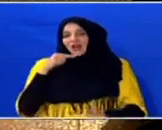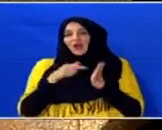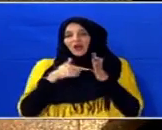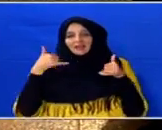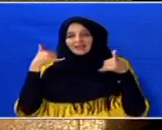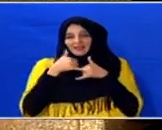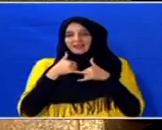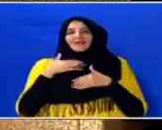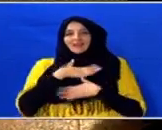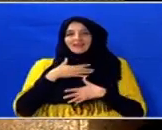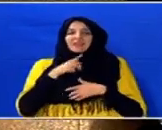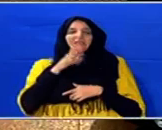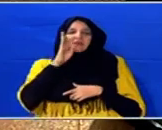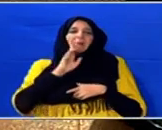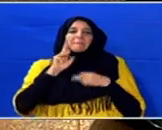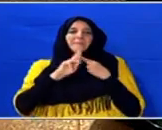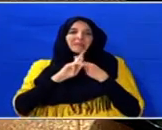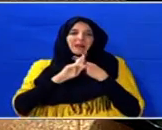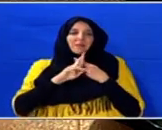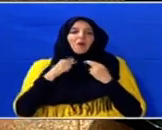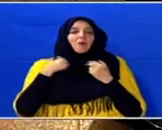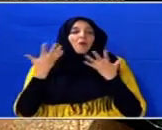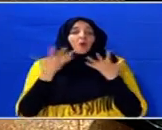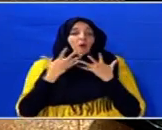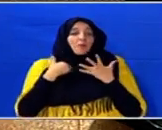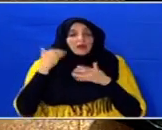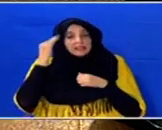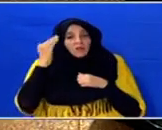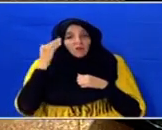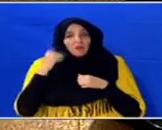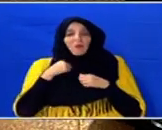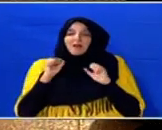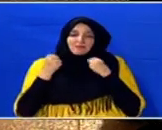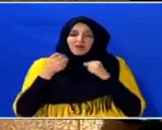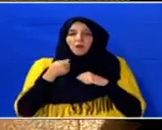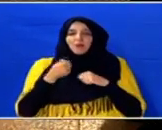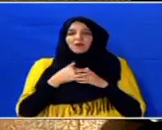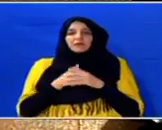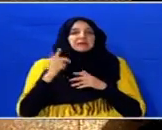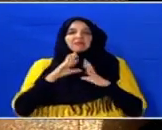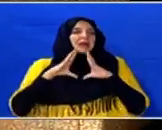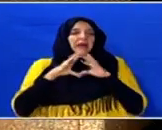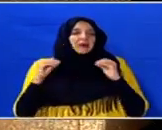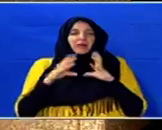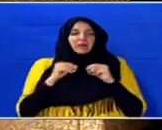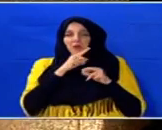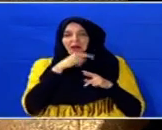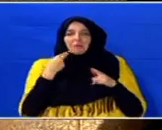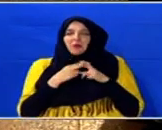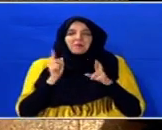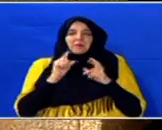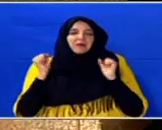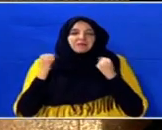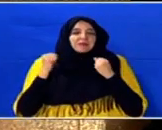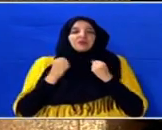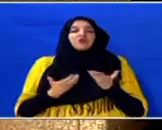وانتم فرحوني بشكل ما زين الواحد انا حقيقه تقلقت شويه ما تتقلقش الحاج ان شاء الله تدي حقك وان